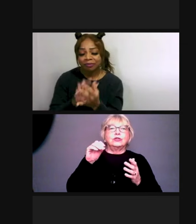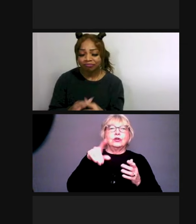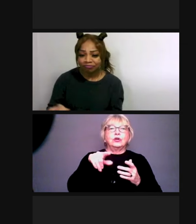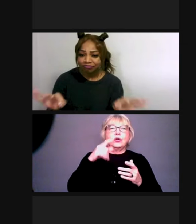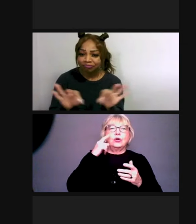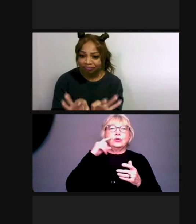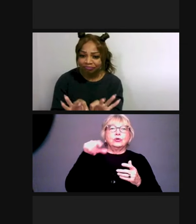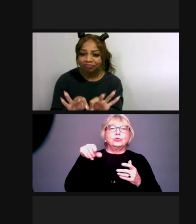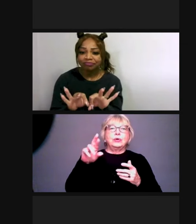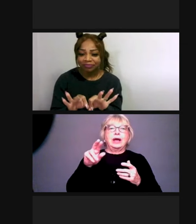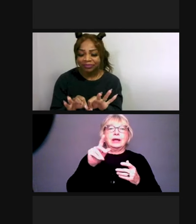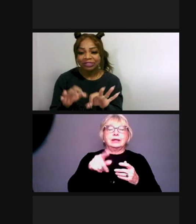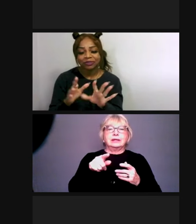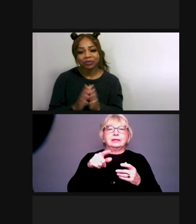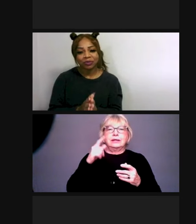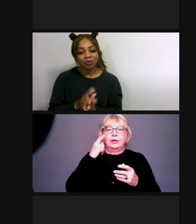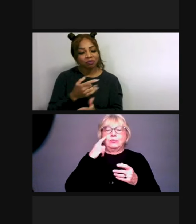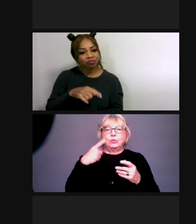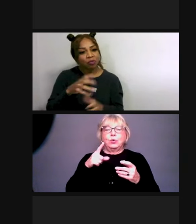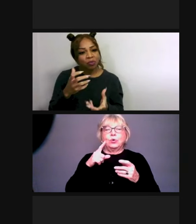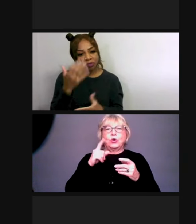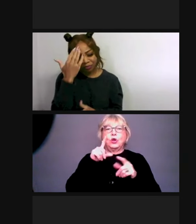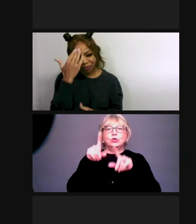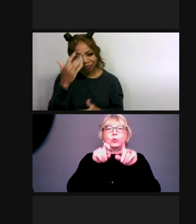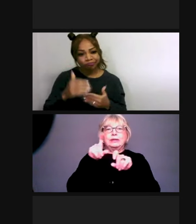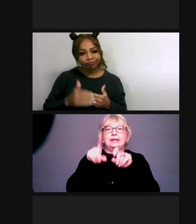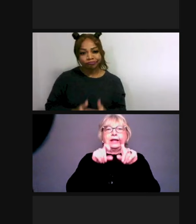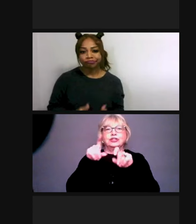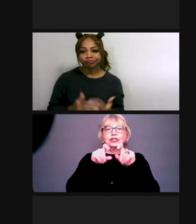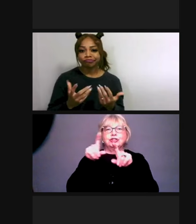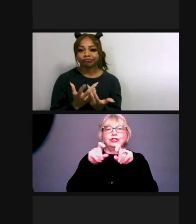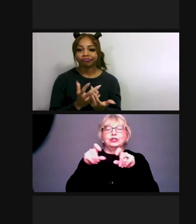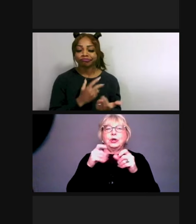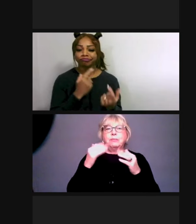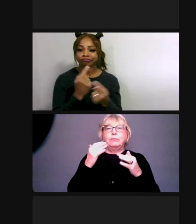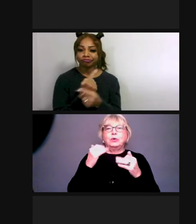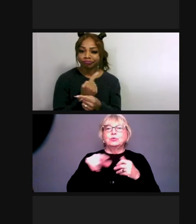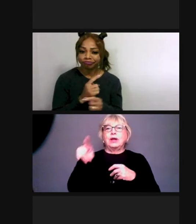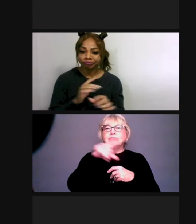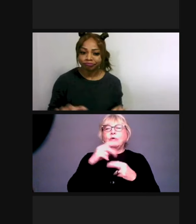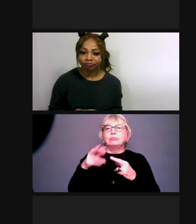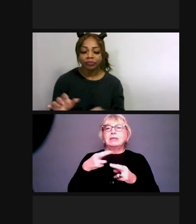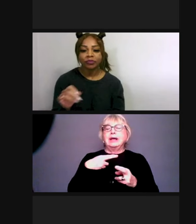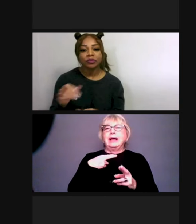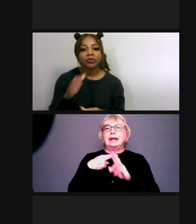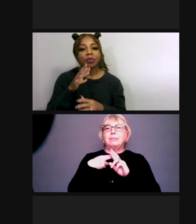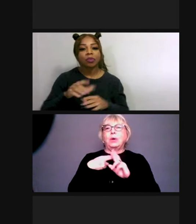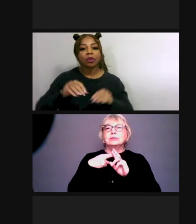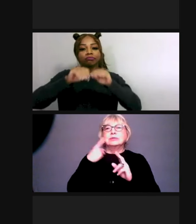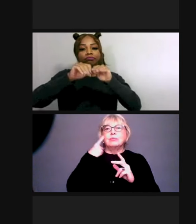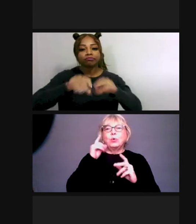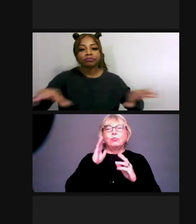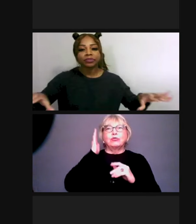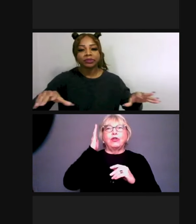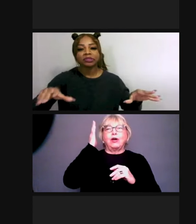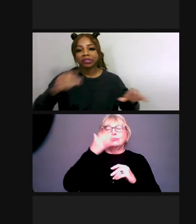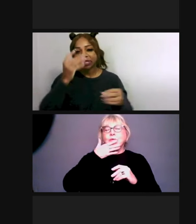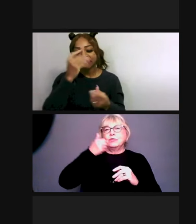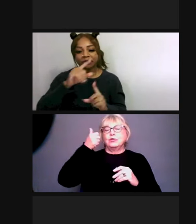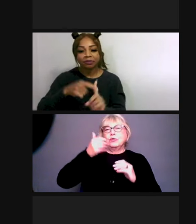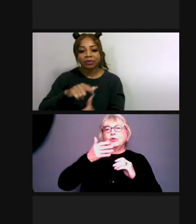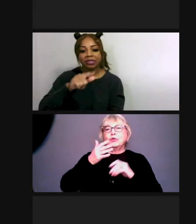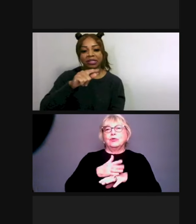sondage qui est très important on a besoin de vos rétroactions pour pouvoir s'améliorer et on va vouloir également